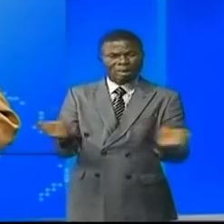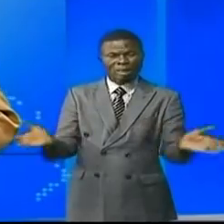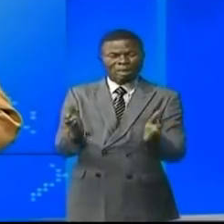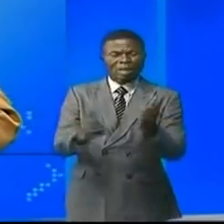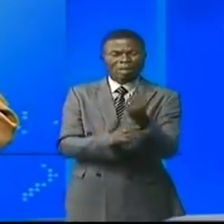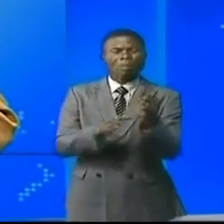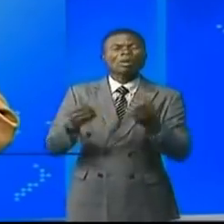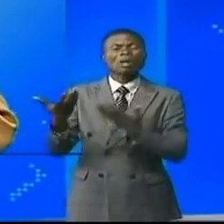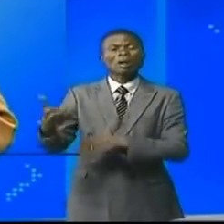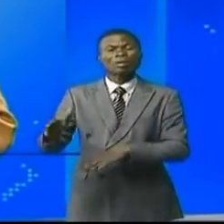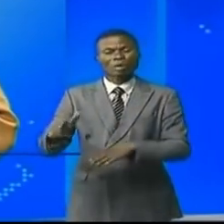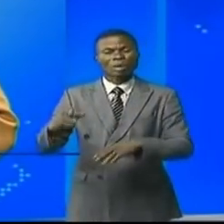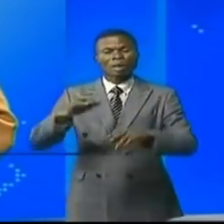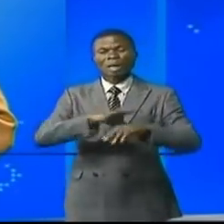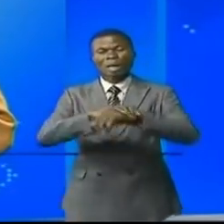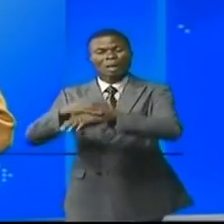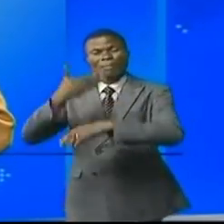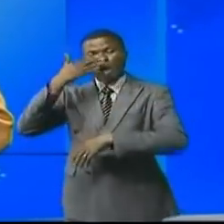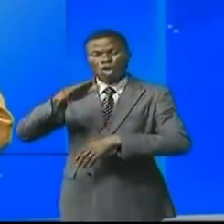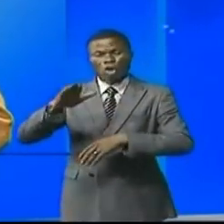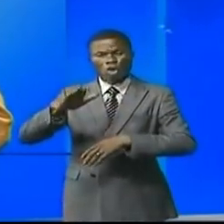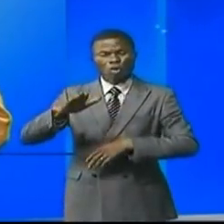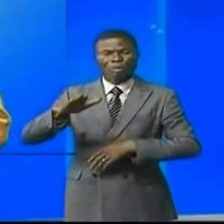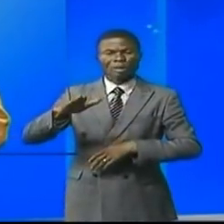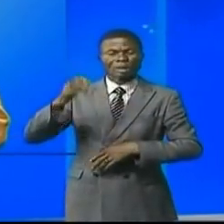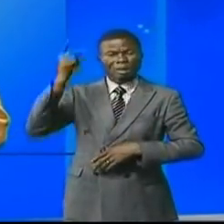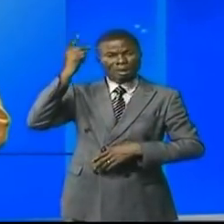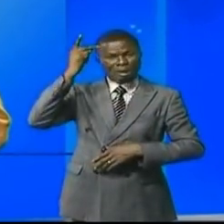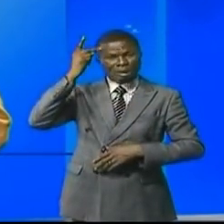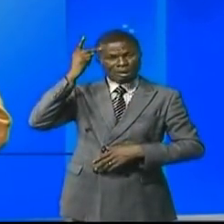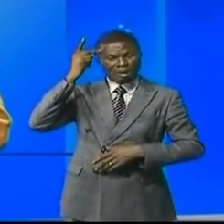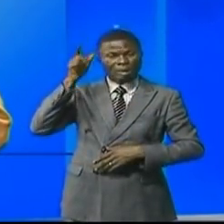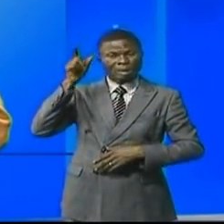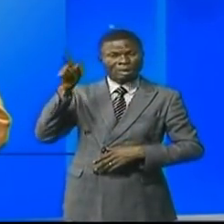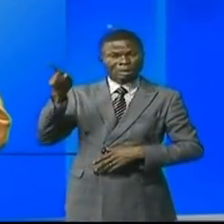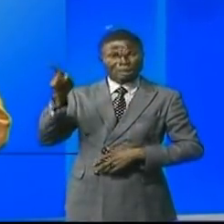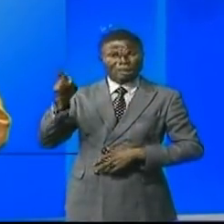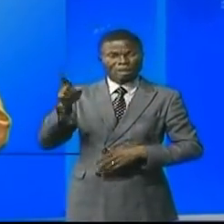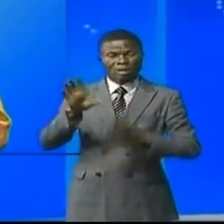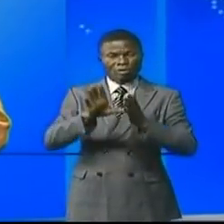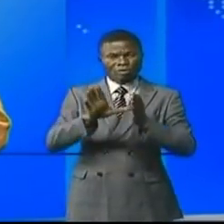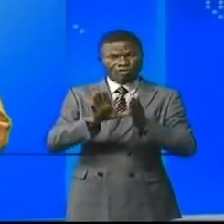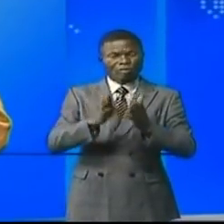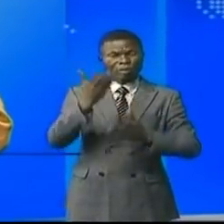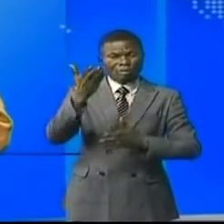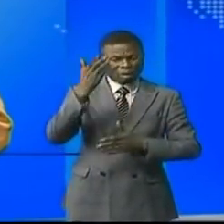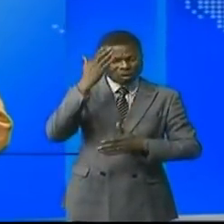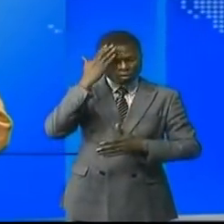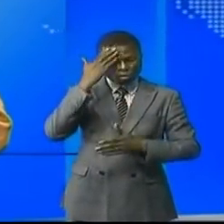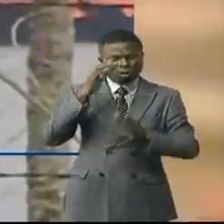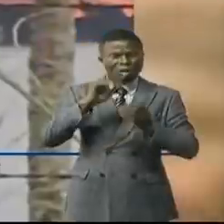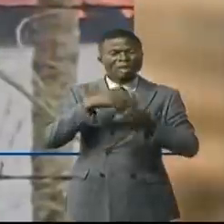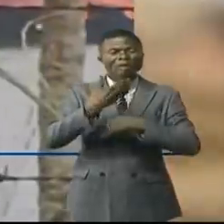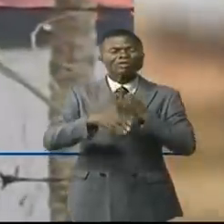sinistrés internés à l'hôpital général de référence. Ex-Mamayemo Joël Makila était dans sa